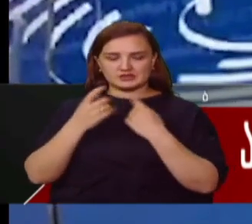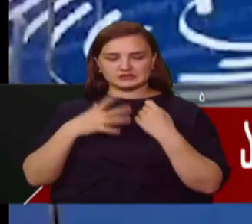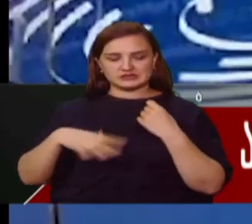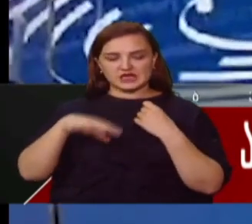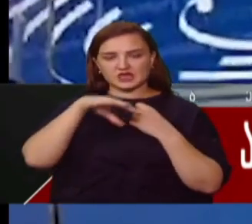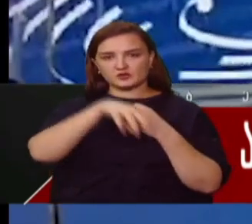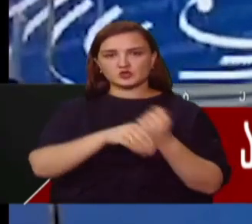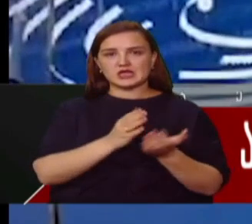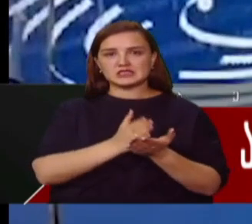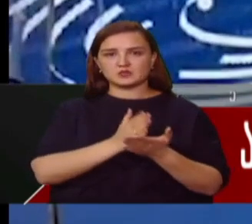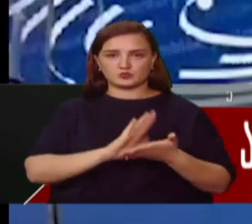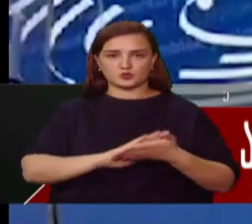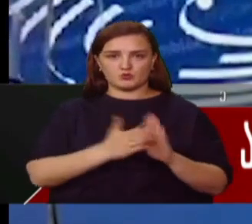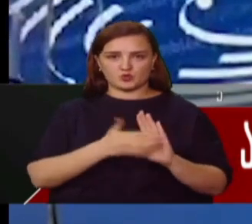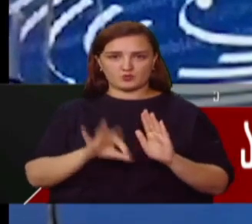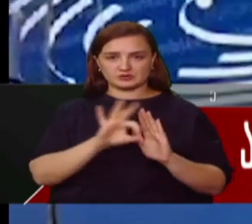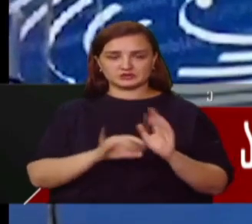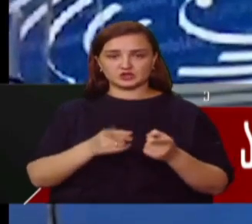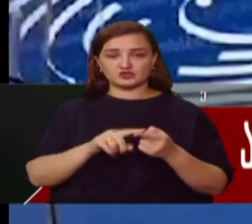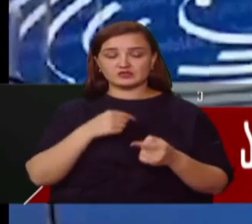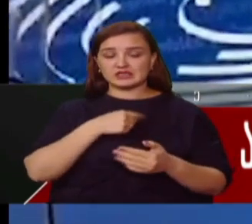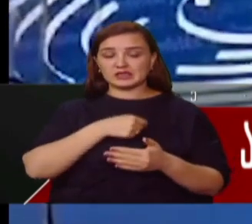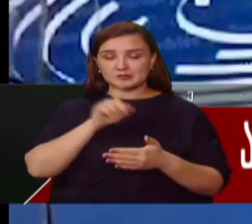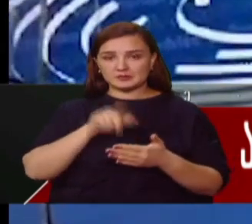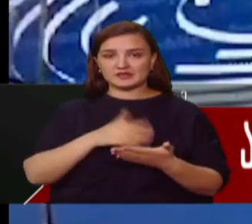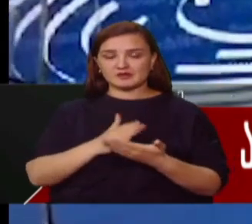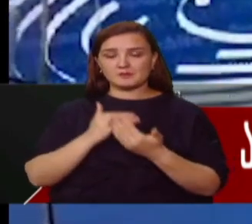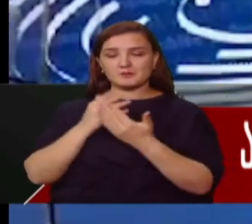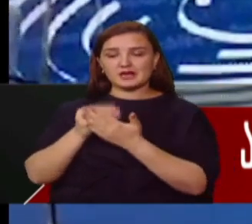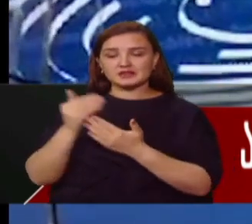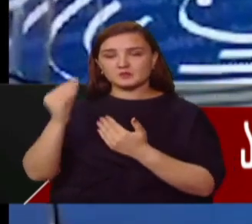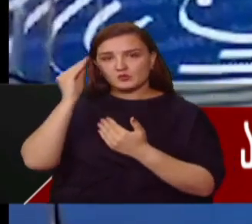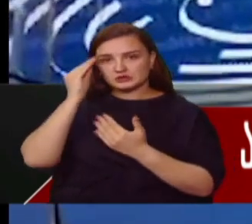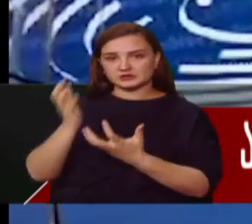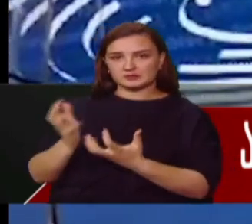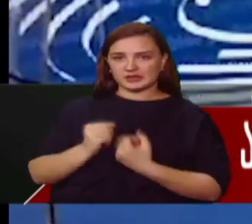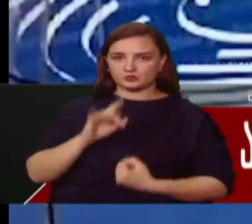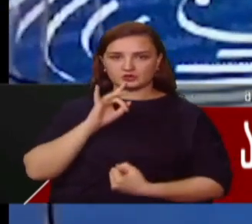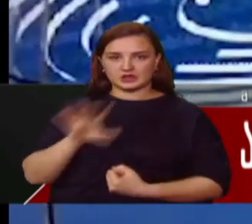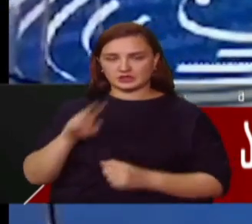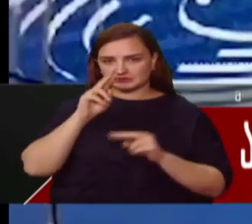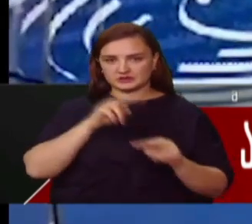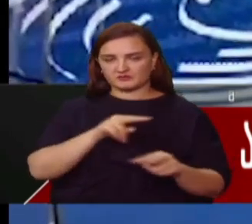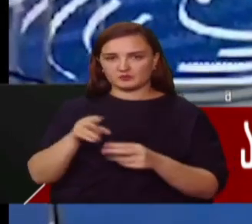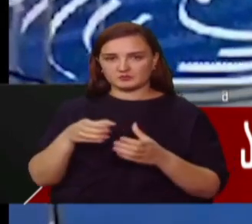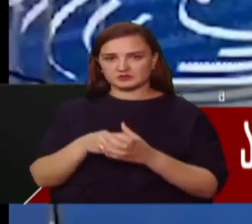არსებულ მდგომარეობასთან დაკავშირებით და ჩვენ იმით ვიტოვებთ, რომ მათი პოზიცია არ იქნება გაზიარებული. Să dăm cu rogul misiunii.